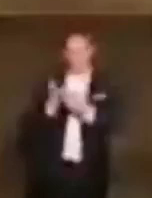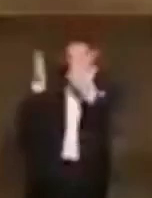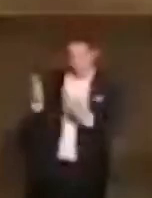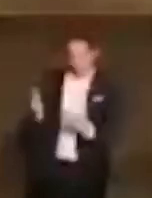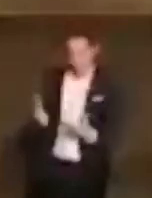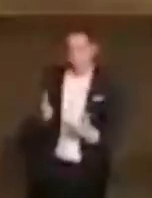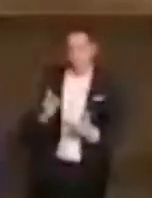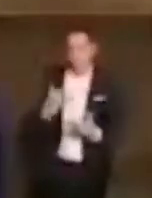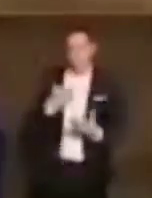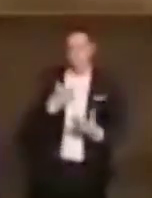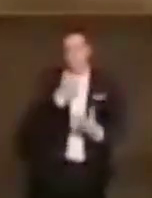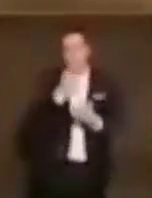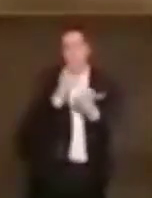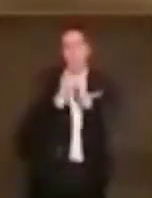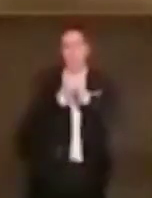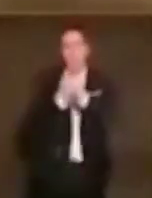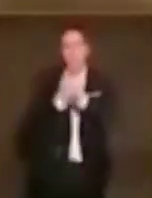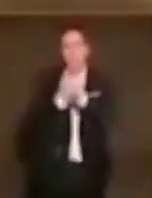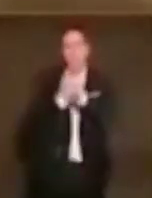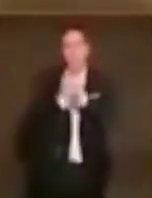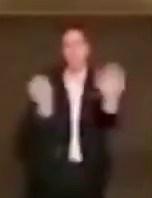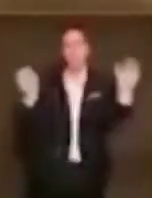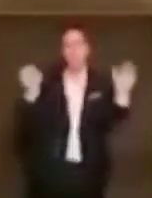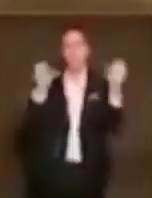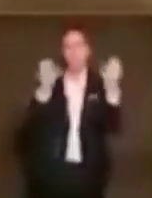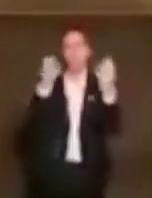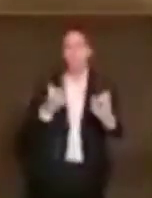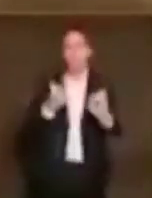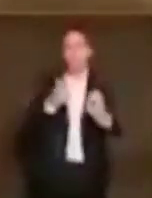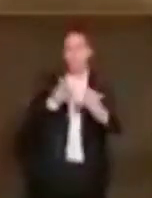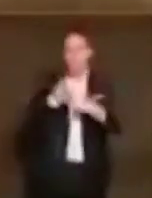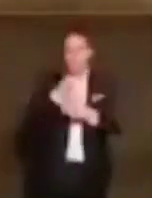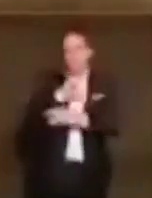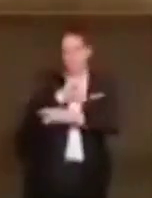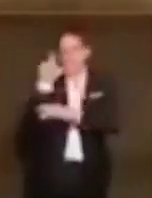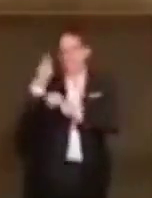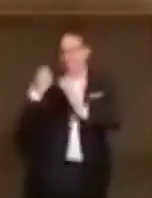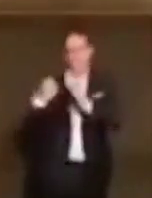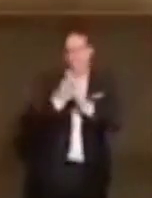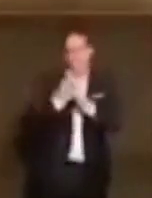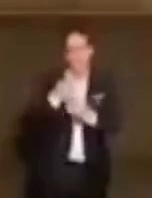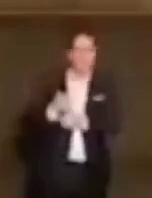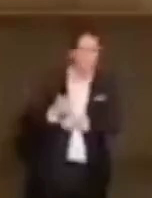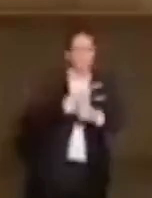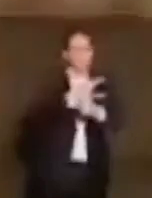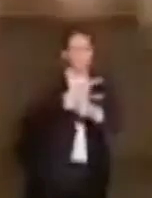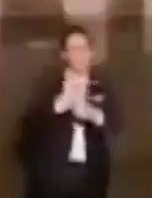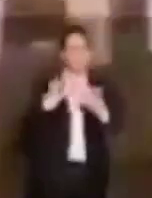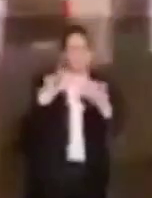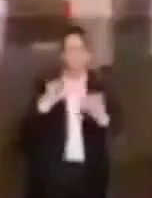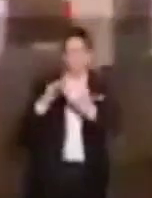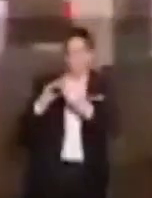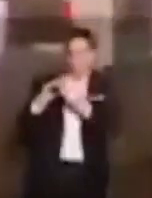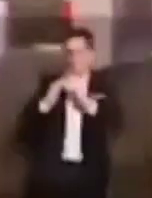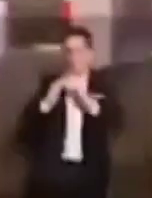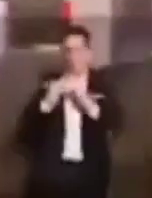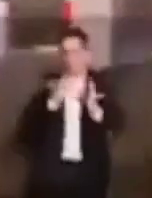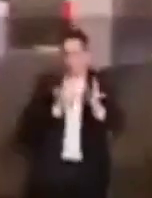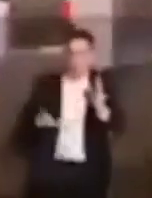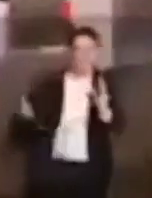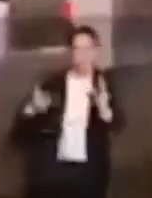و روی لباس او نجاست بوده است؟ ای مسلمانان فرانسه و